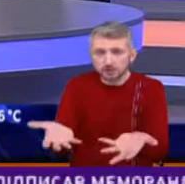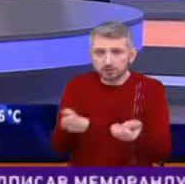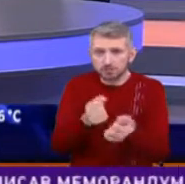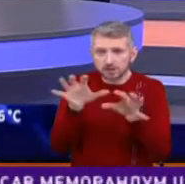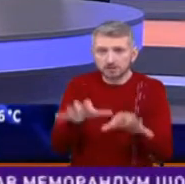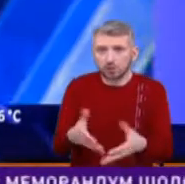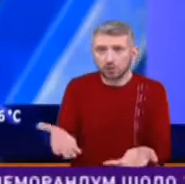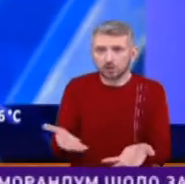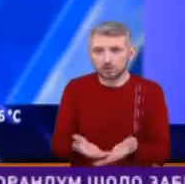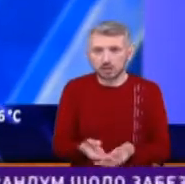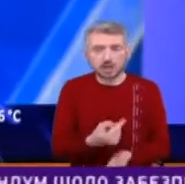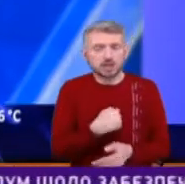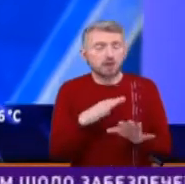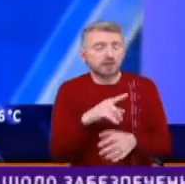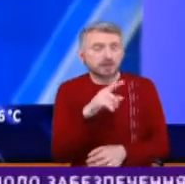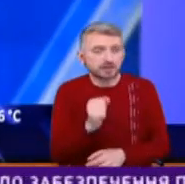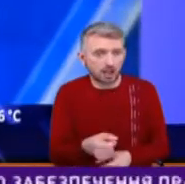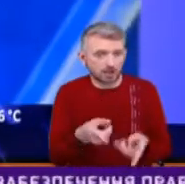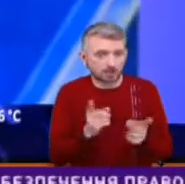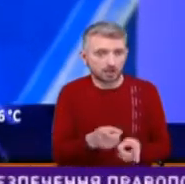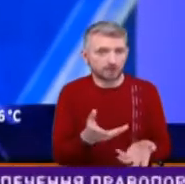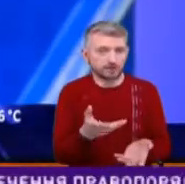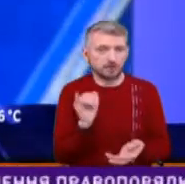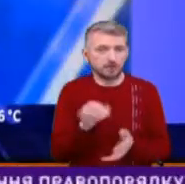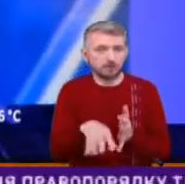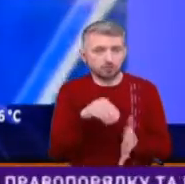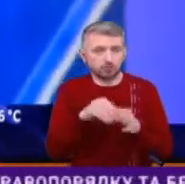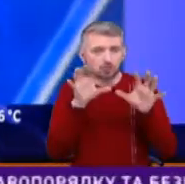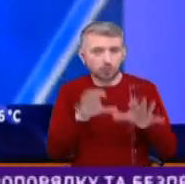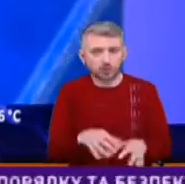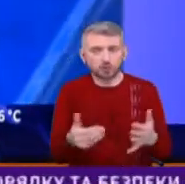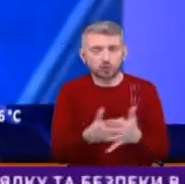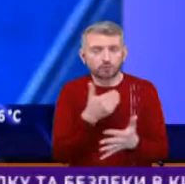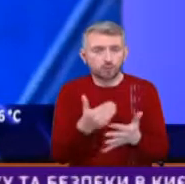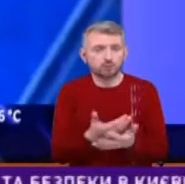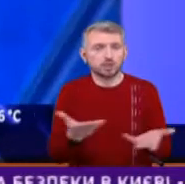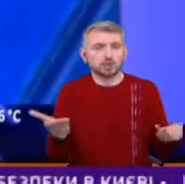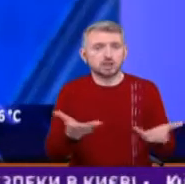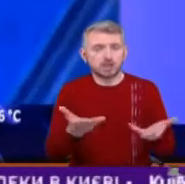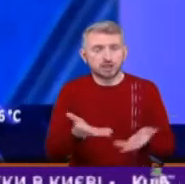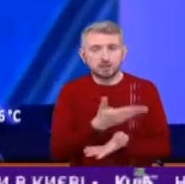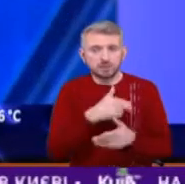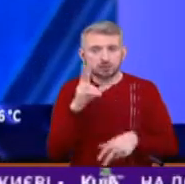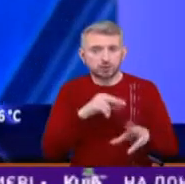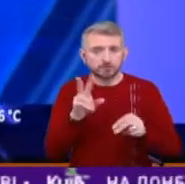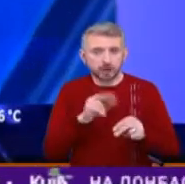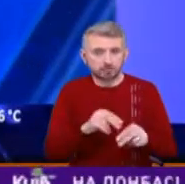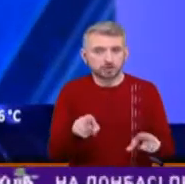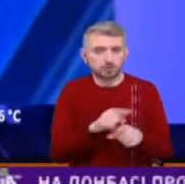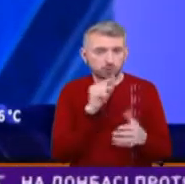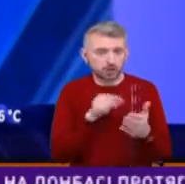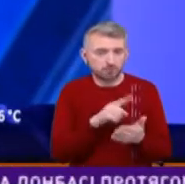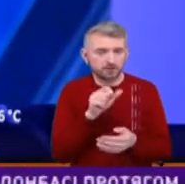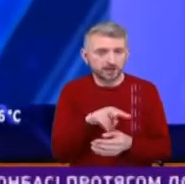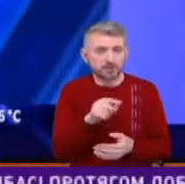закон. Я тільки за, насправді. І в виборчому кодексі новому, який ми сподіваємося все ж таки потрапить в зал,